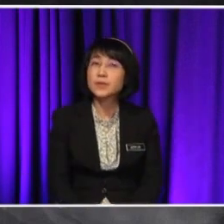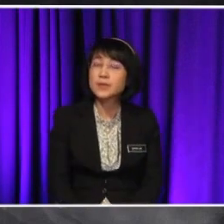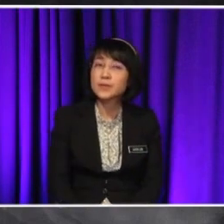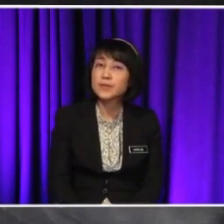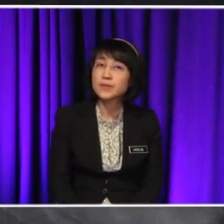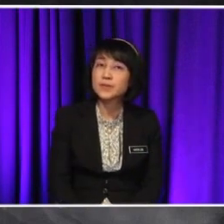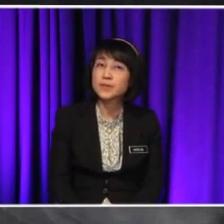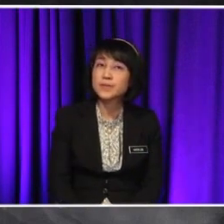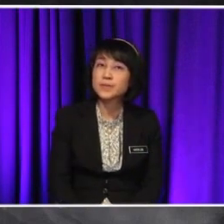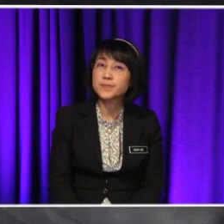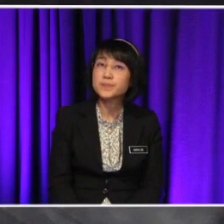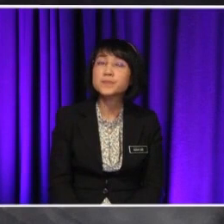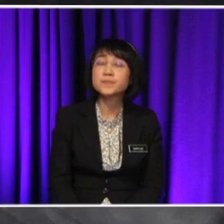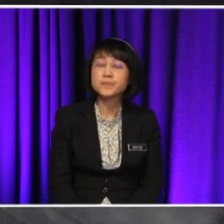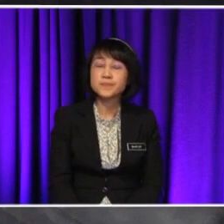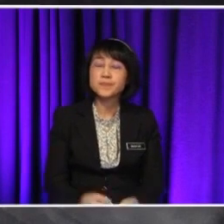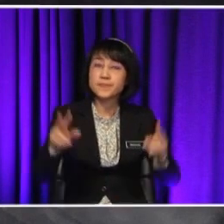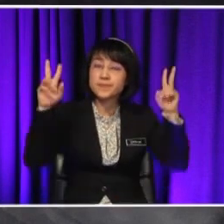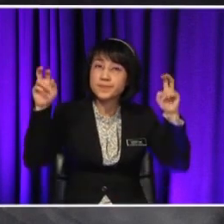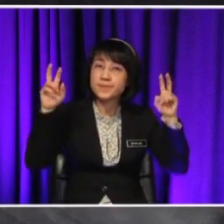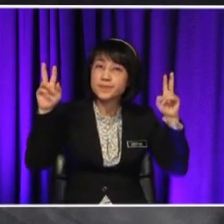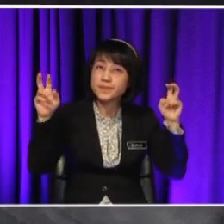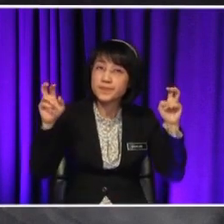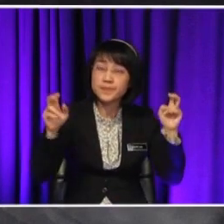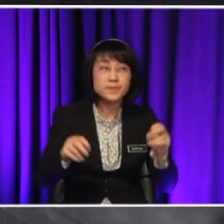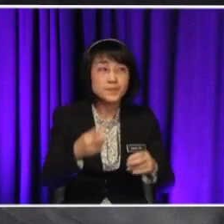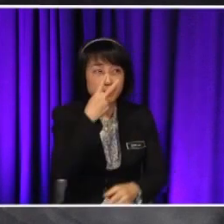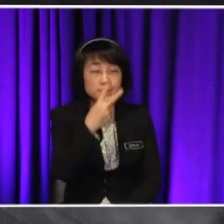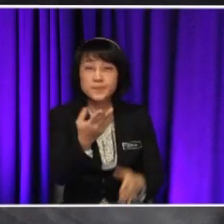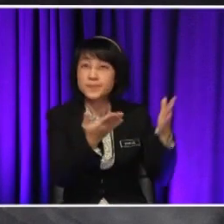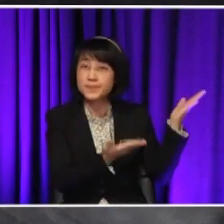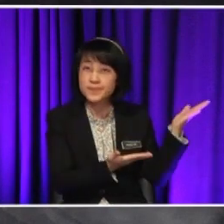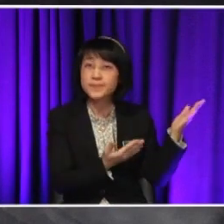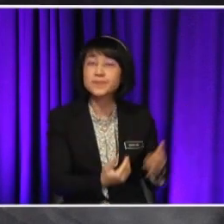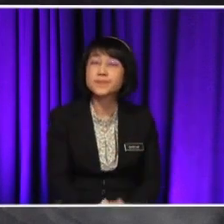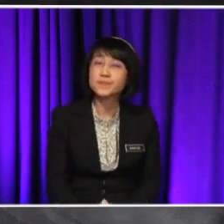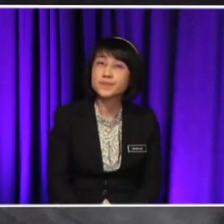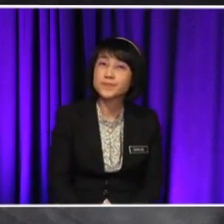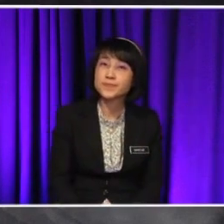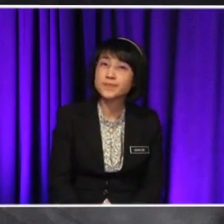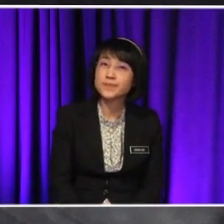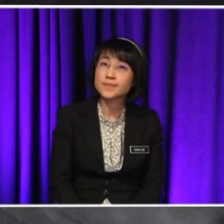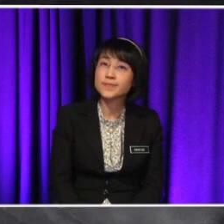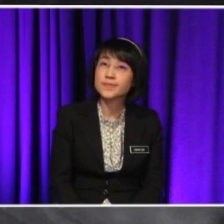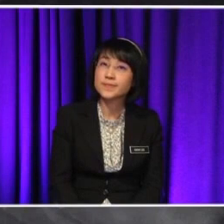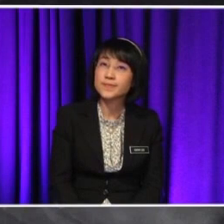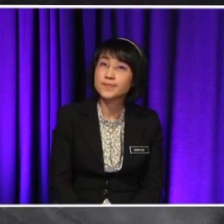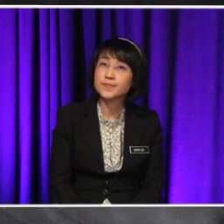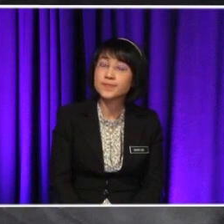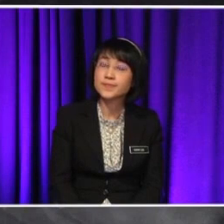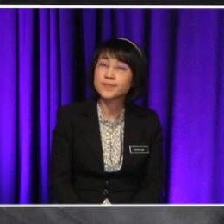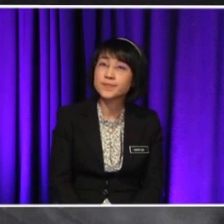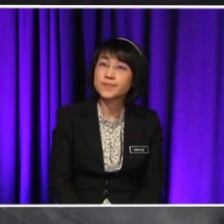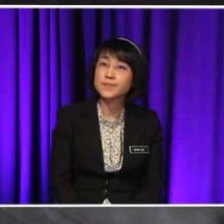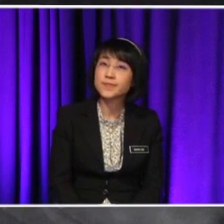Edmi Bocendon. Okey, tajuk dia adalah Bust of Pope Clement. Okey. Dan